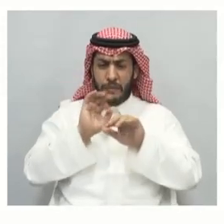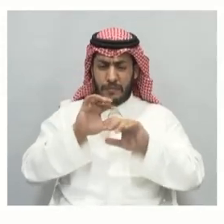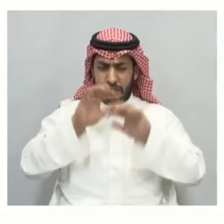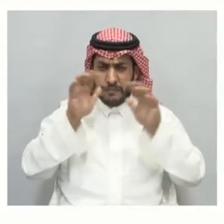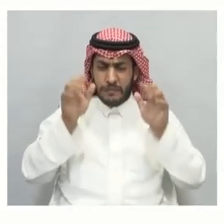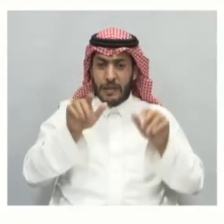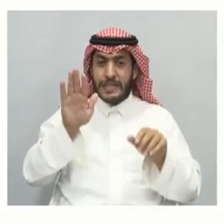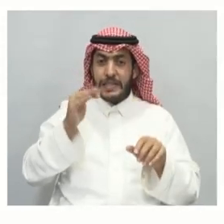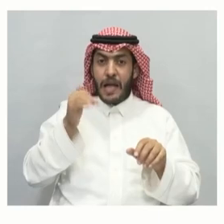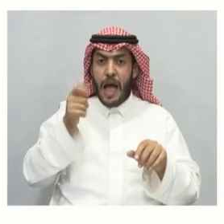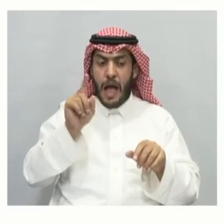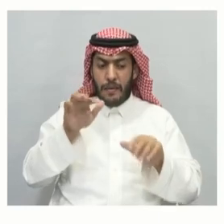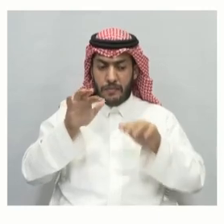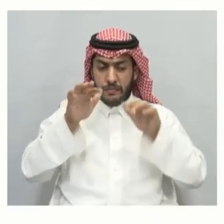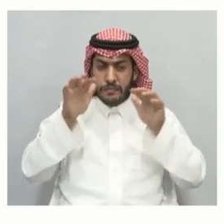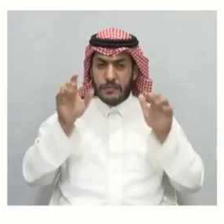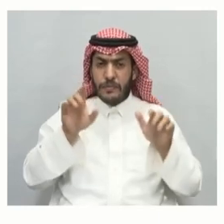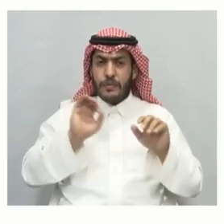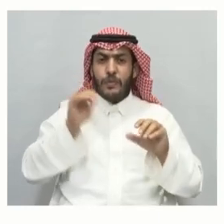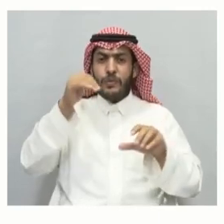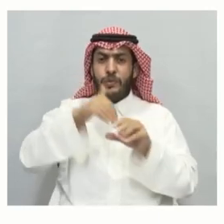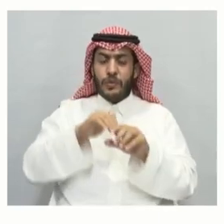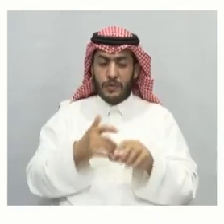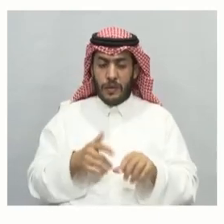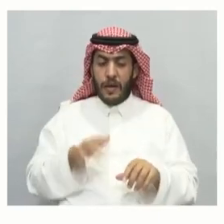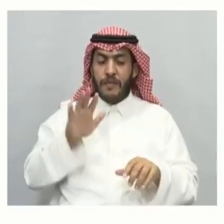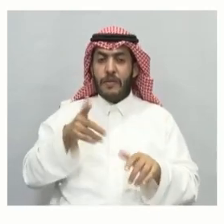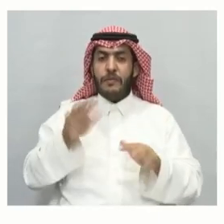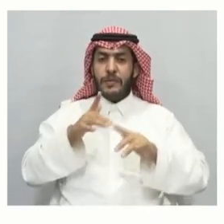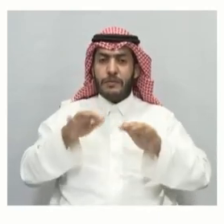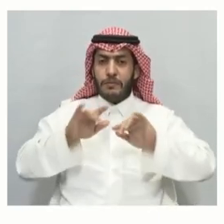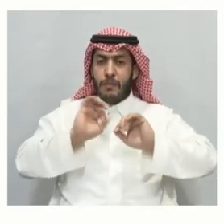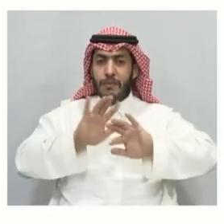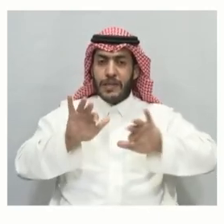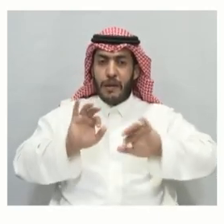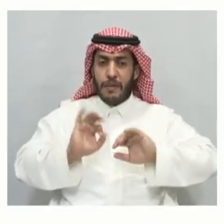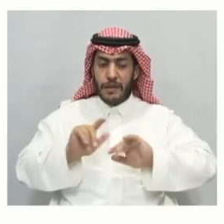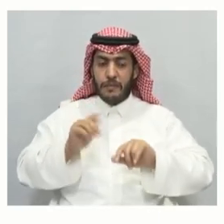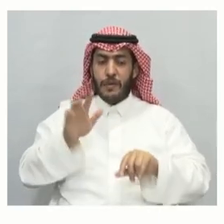هذهه السحابه ش اللي فيها بالضبط تسبح فيها الالكترونات